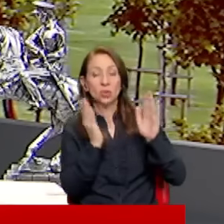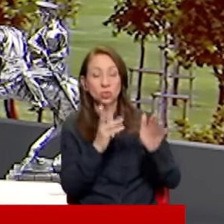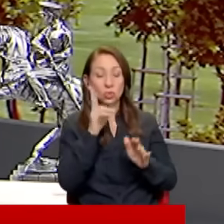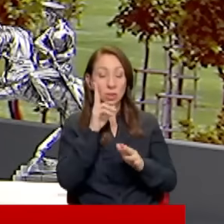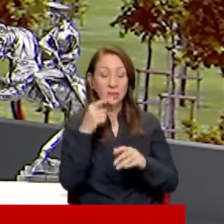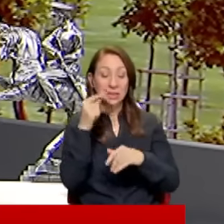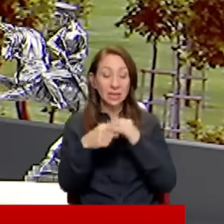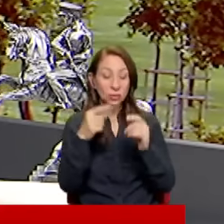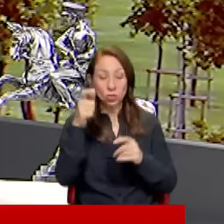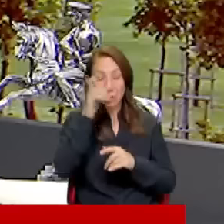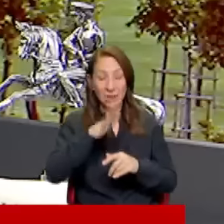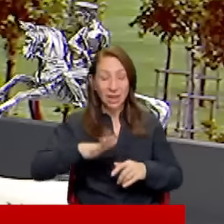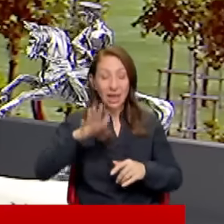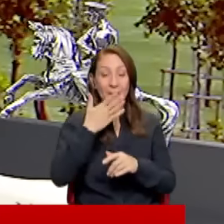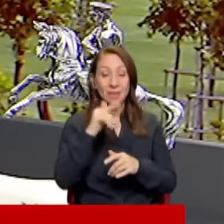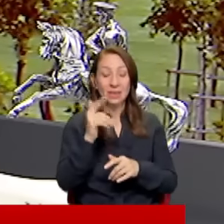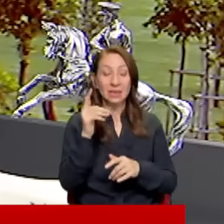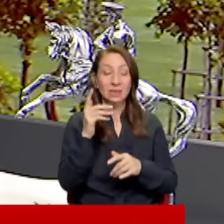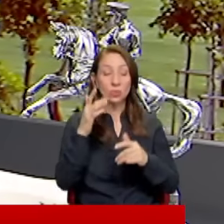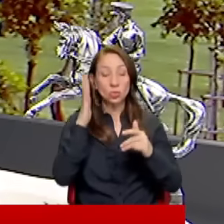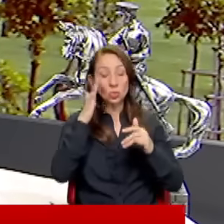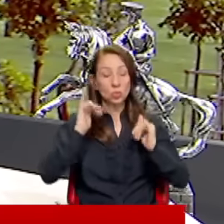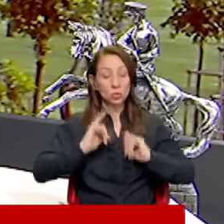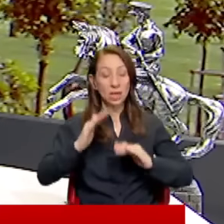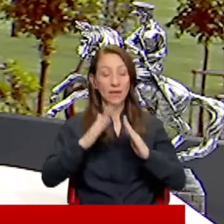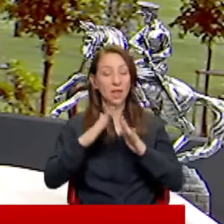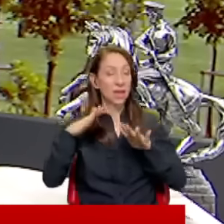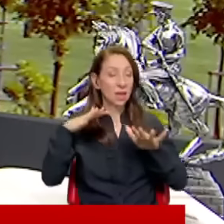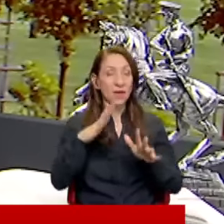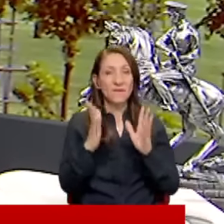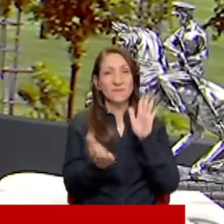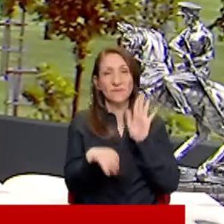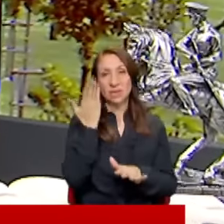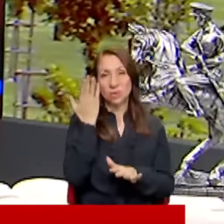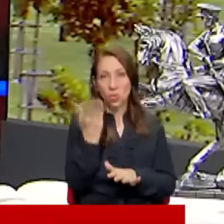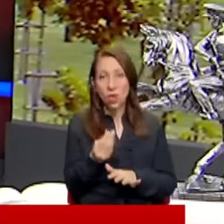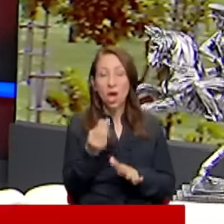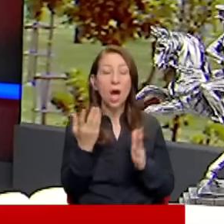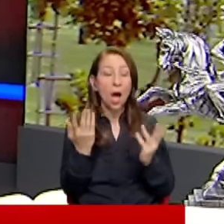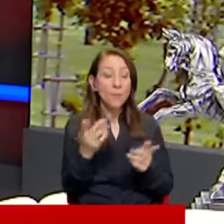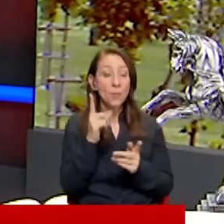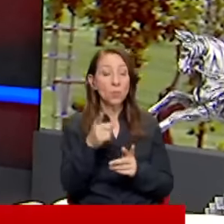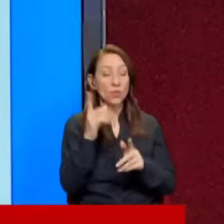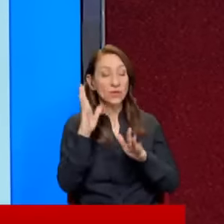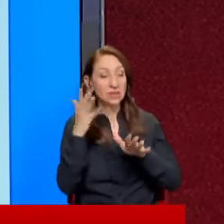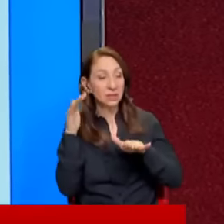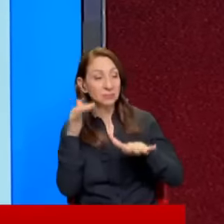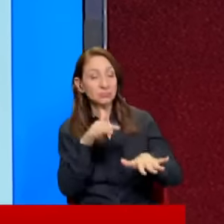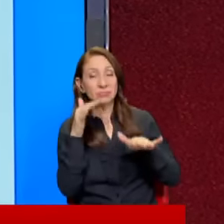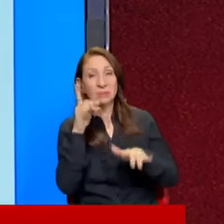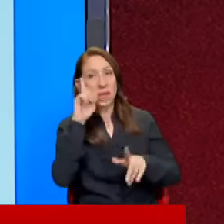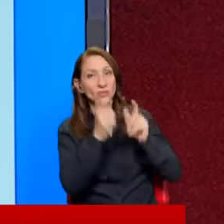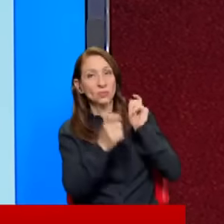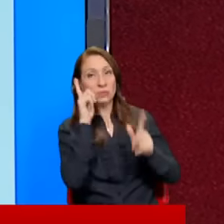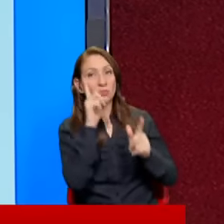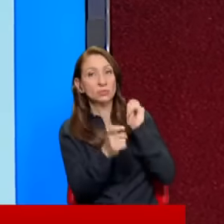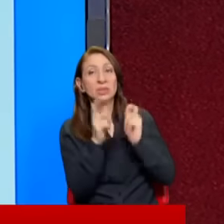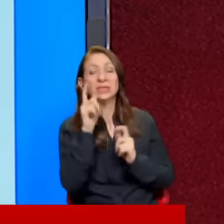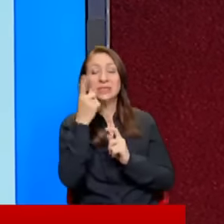yıllarda Türkiye genelinde emeklilerin huzur evlerine olan ilgisi arttı Ancak bu ilginin arkasında yalnızca